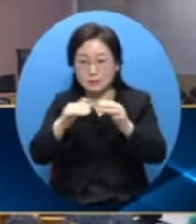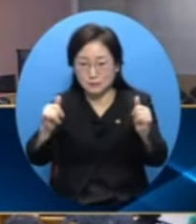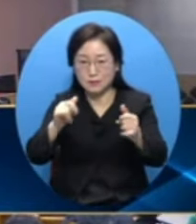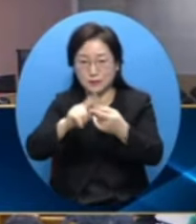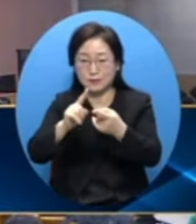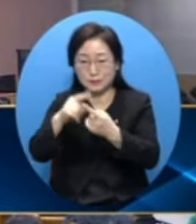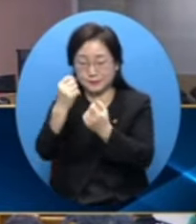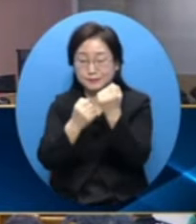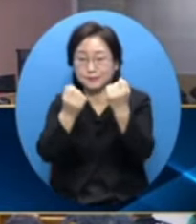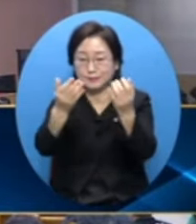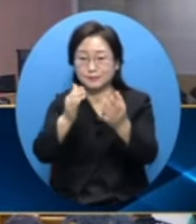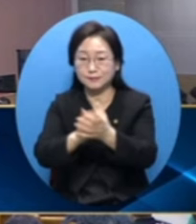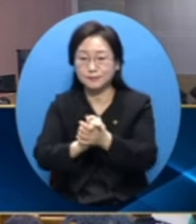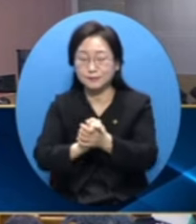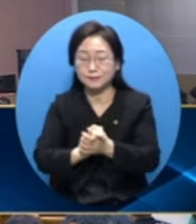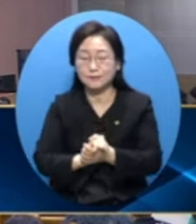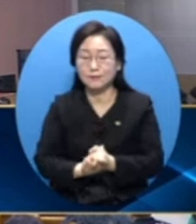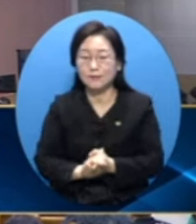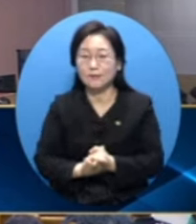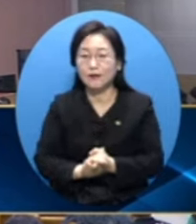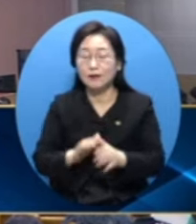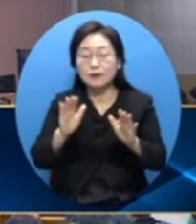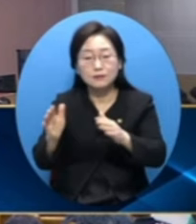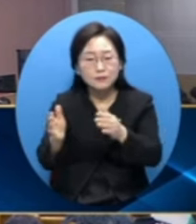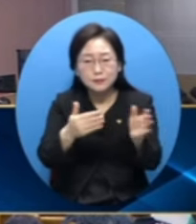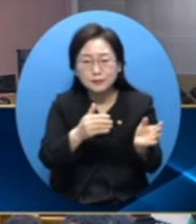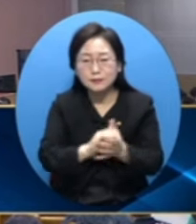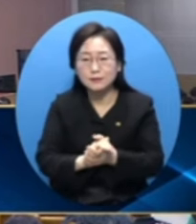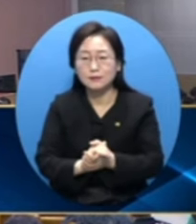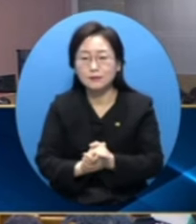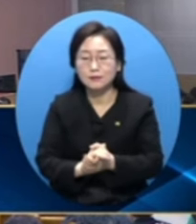대하여서 성경은 말씀합니다. 그런데